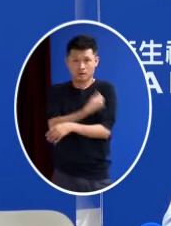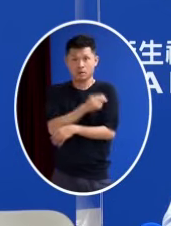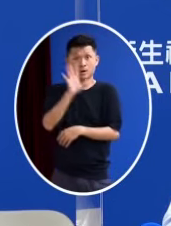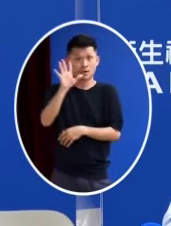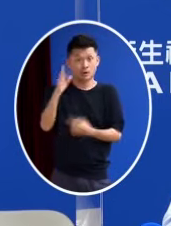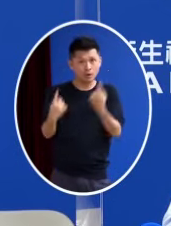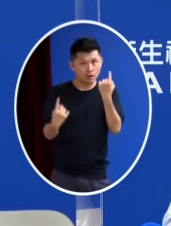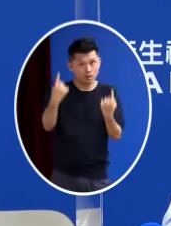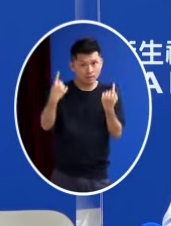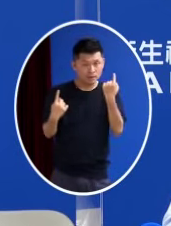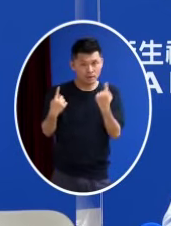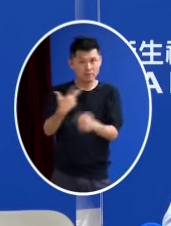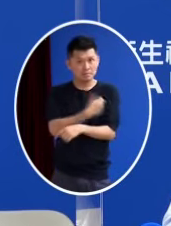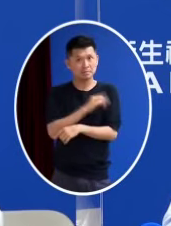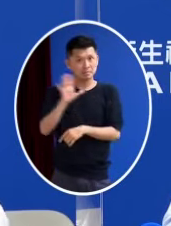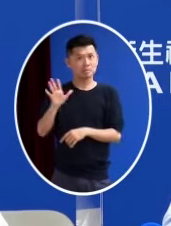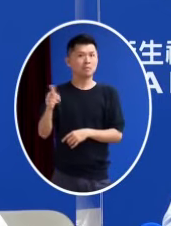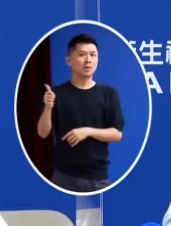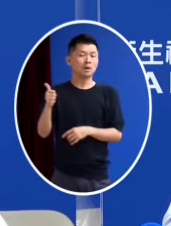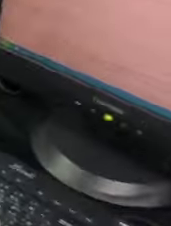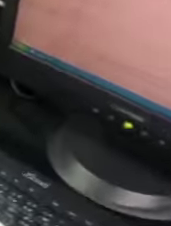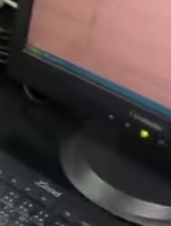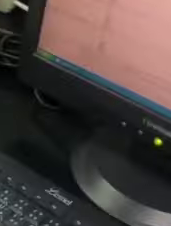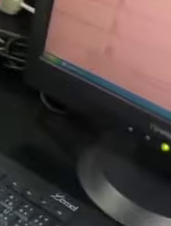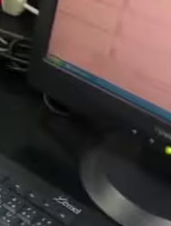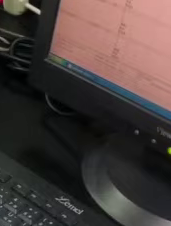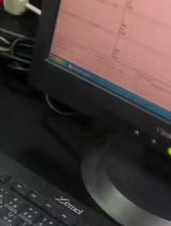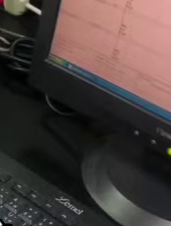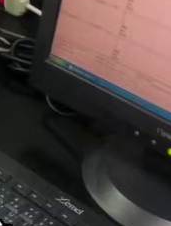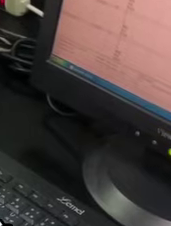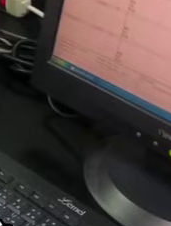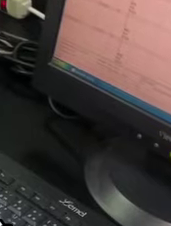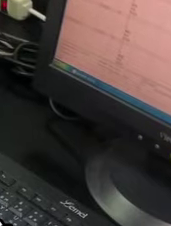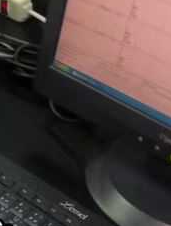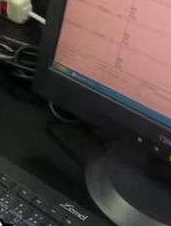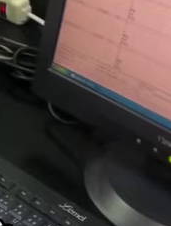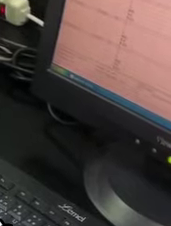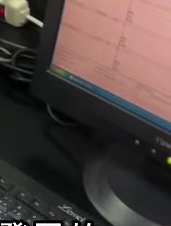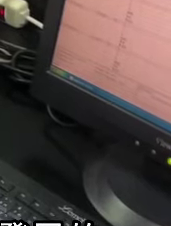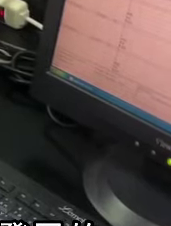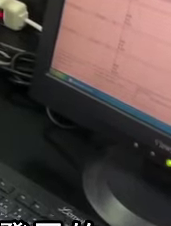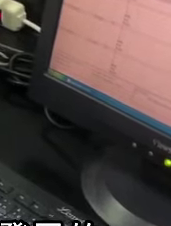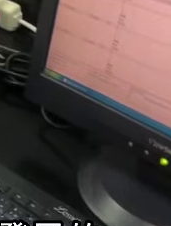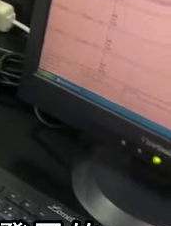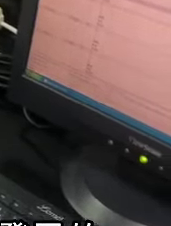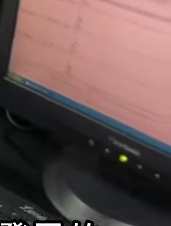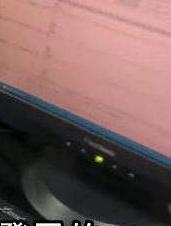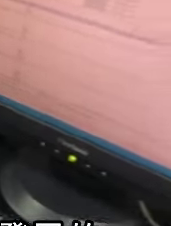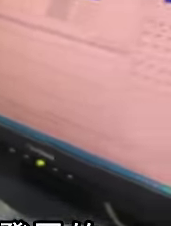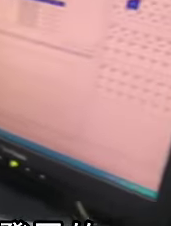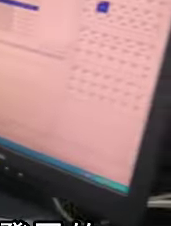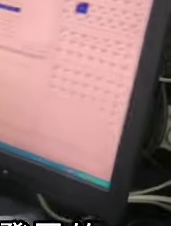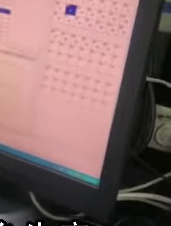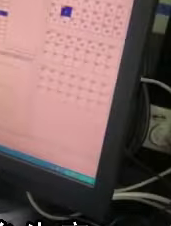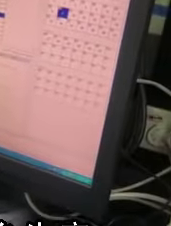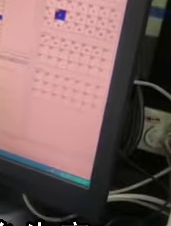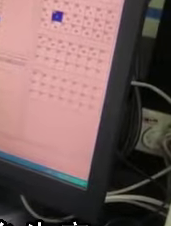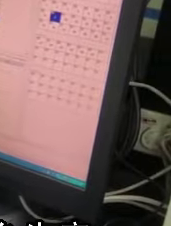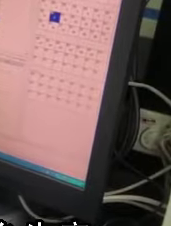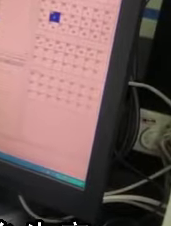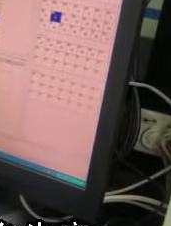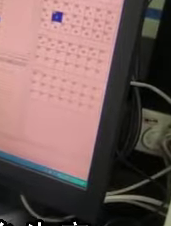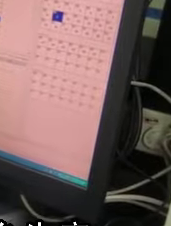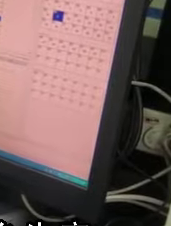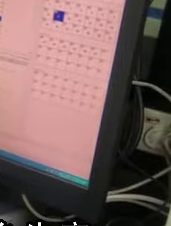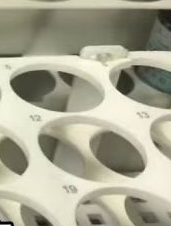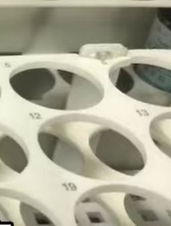益要来得大，只是这样子而已。 政府日前透过国家卫生研究院积极争取英国牛津大学所发展的疫苗授